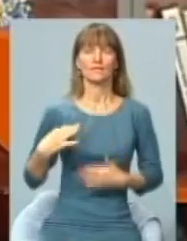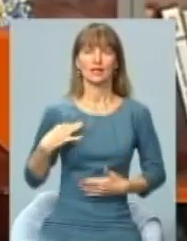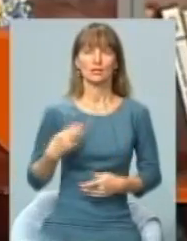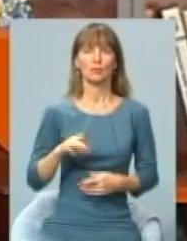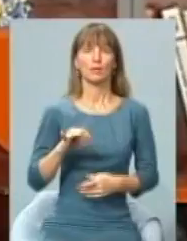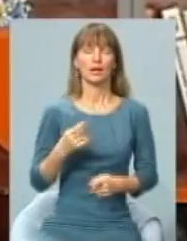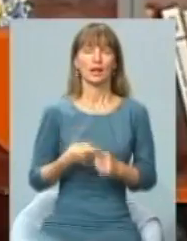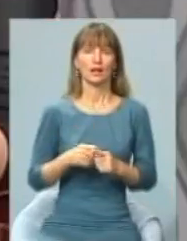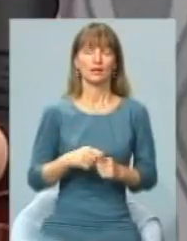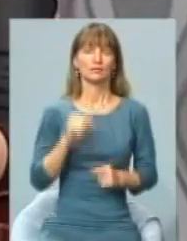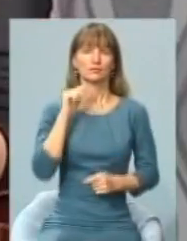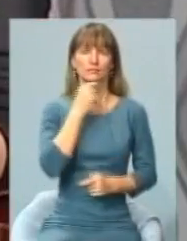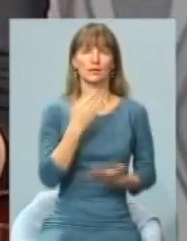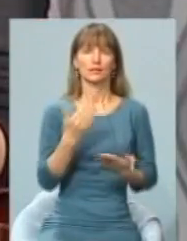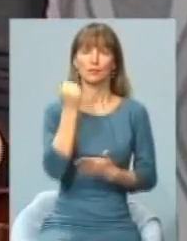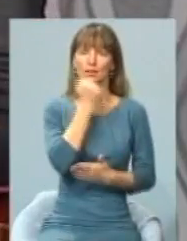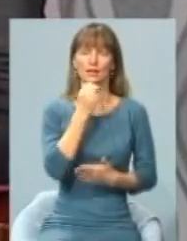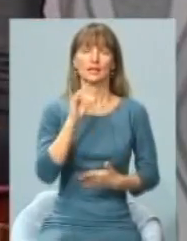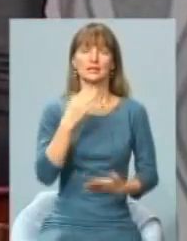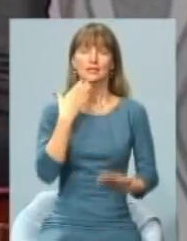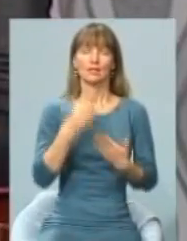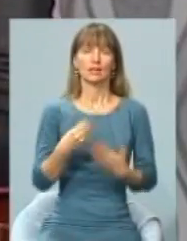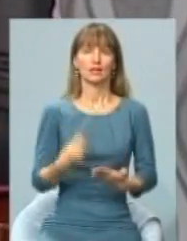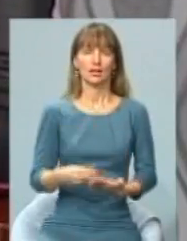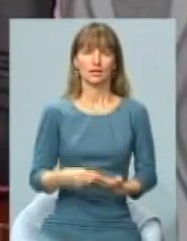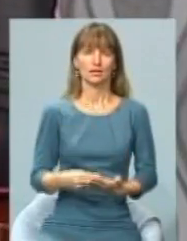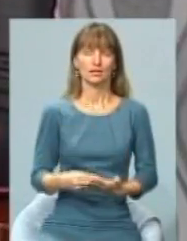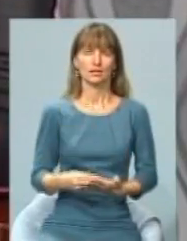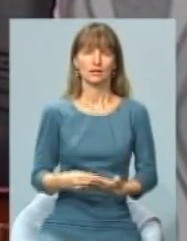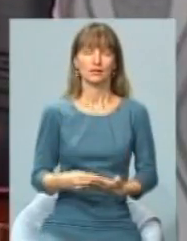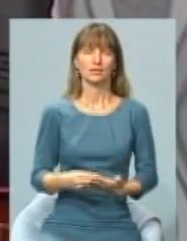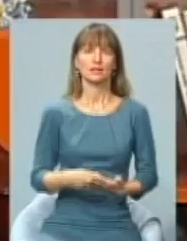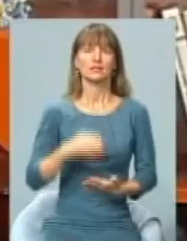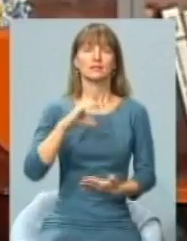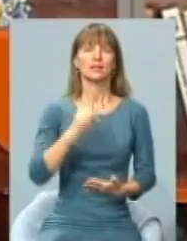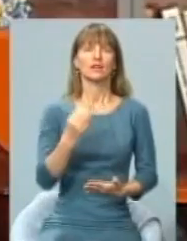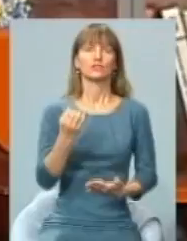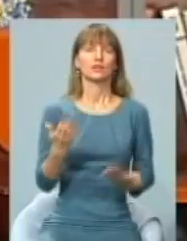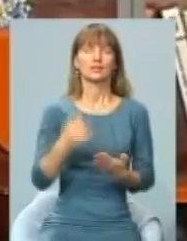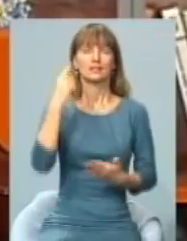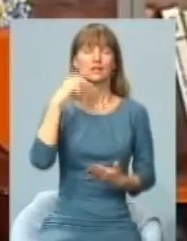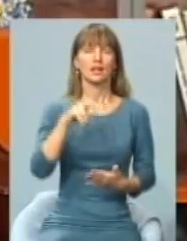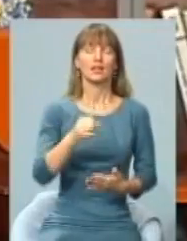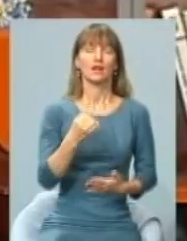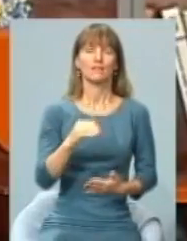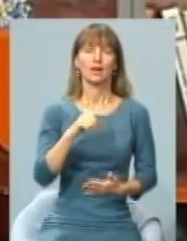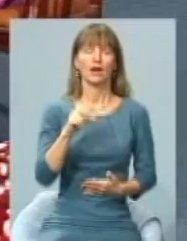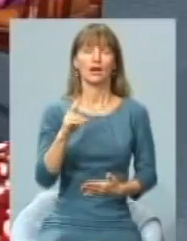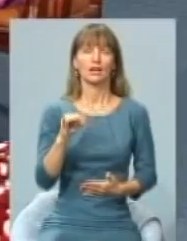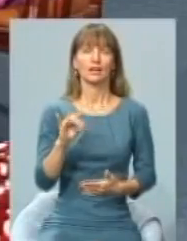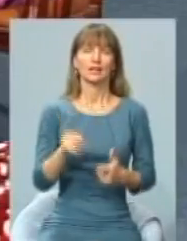цьому заощадили якийсь матеріал та, власне, і свої кошти. Ну, а, власне, Саша, які ти знаєш лайфхаки або